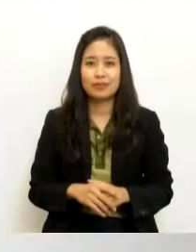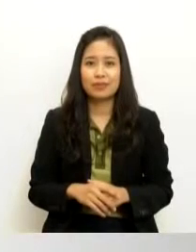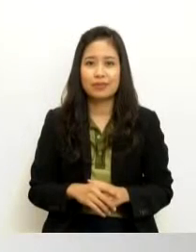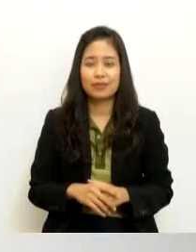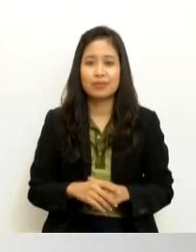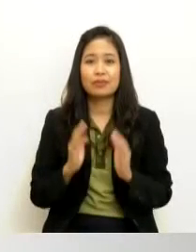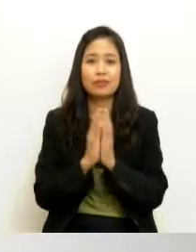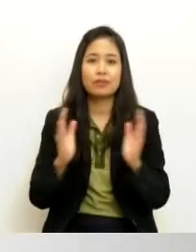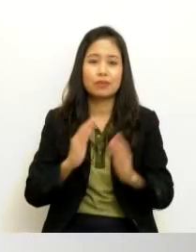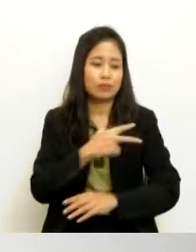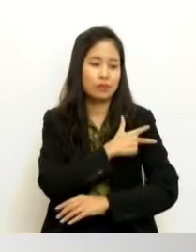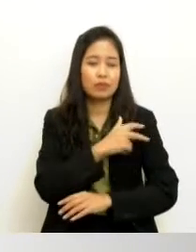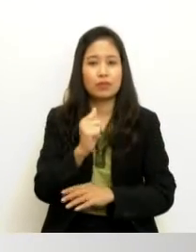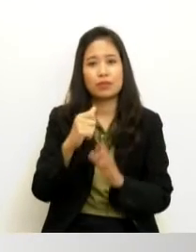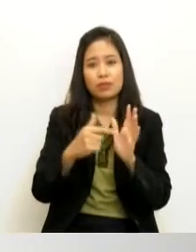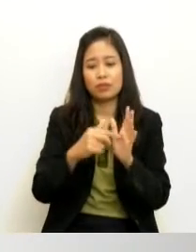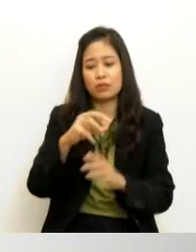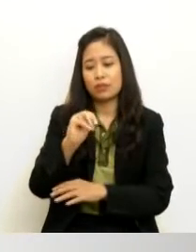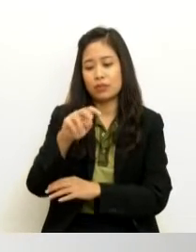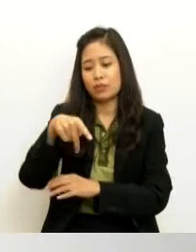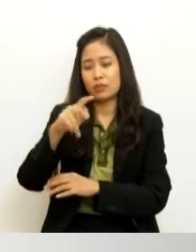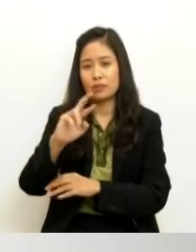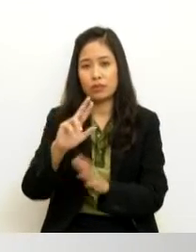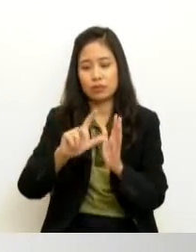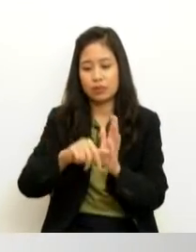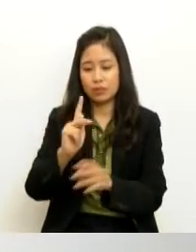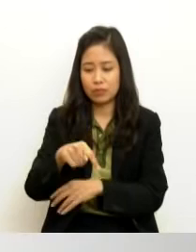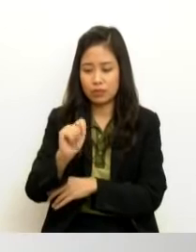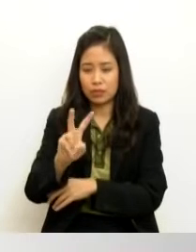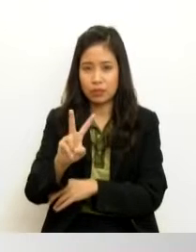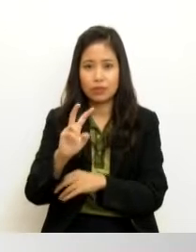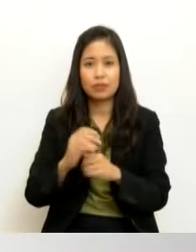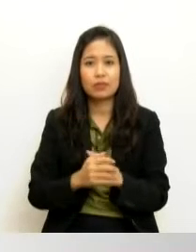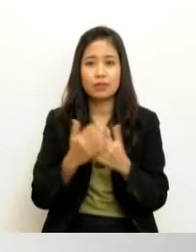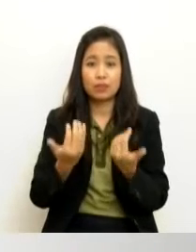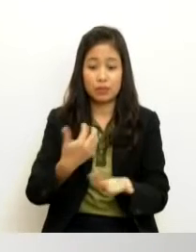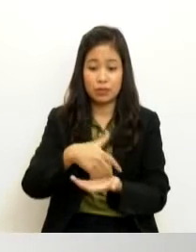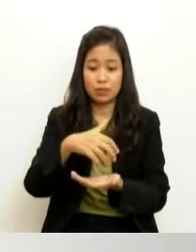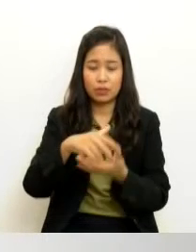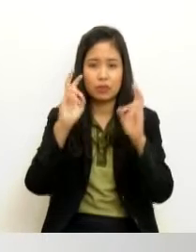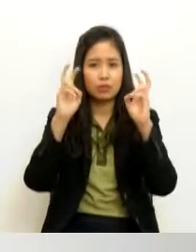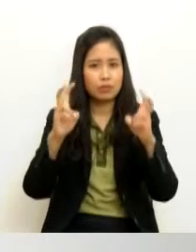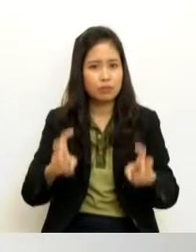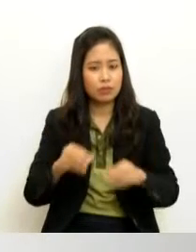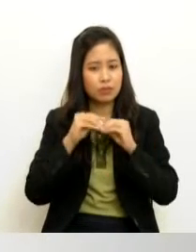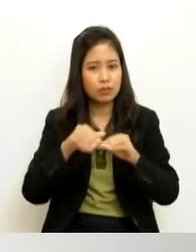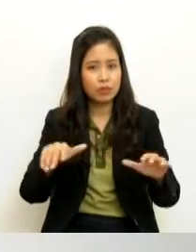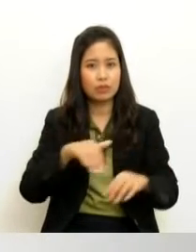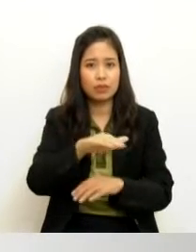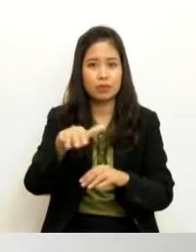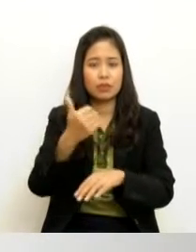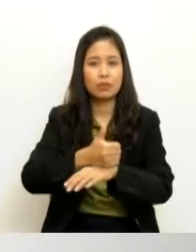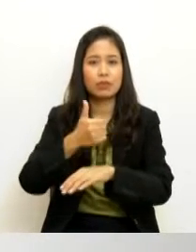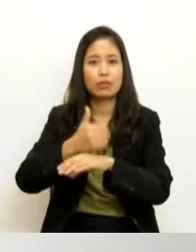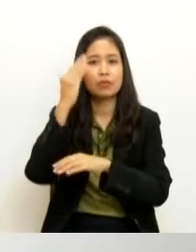ขอบคุณท่านดร.อัมพรพีนาสานะคะเลขาธิการคณะกรรมการการศึกษาขั้นพื้นฐานค่ะที่วันนี้ท่านมีประเด็นชี้แจงให้กับท่านผู้บริหารได้รับทราบ